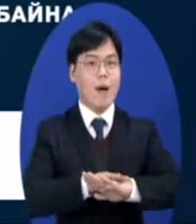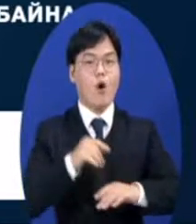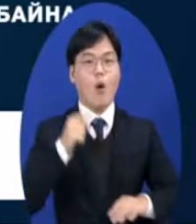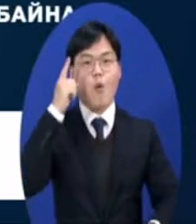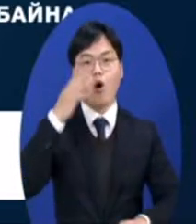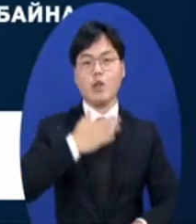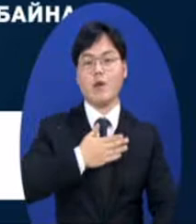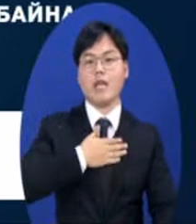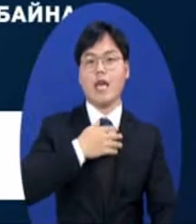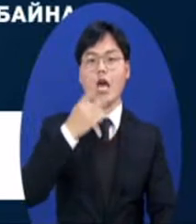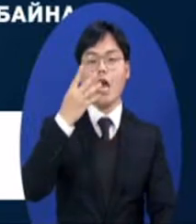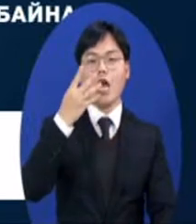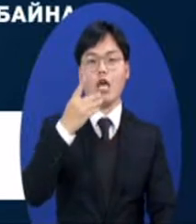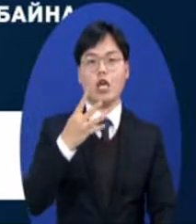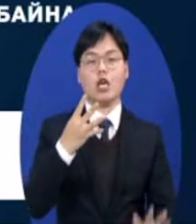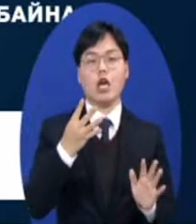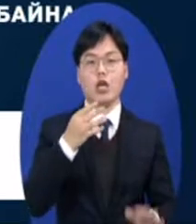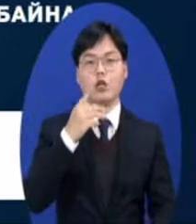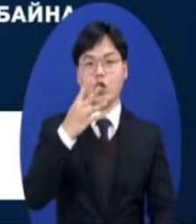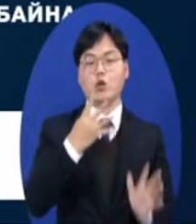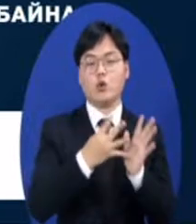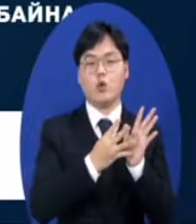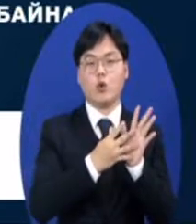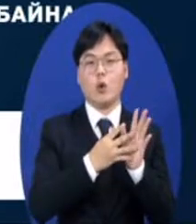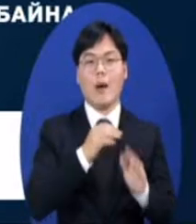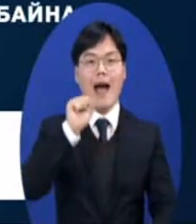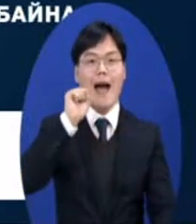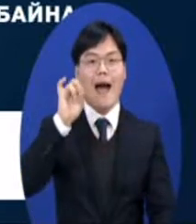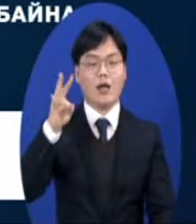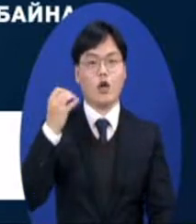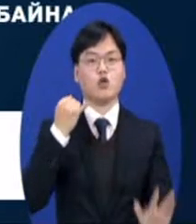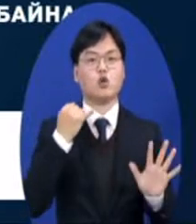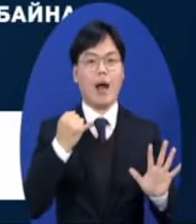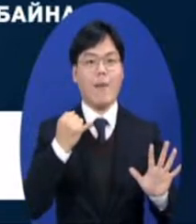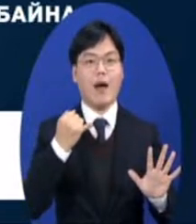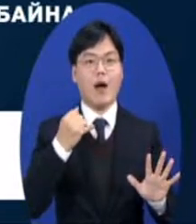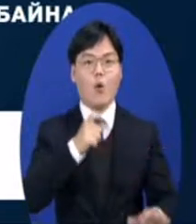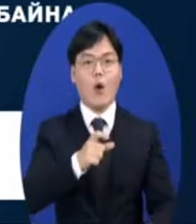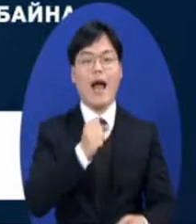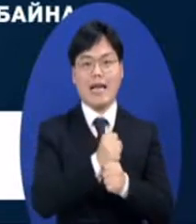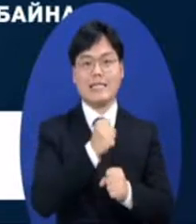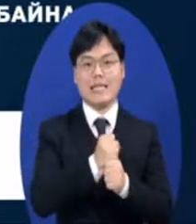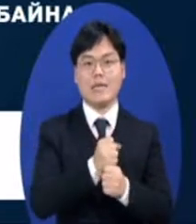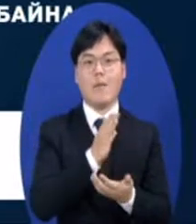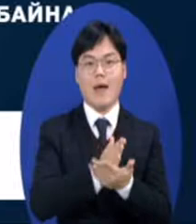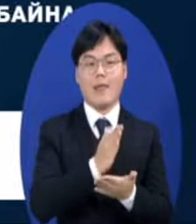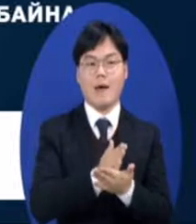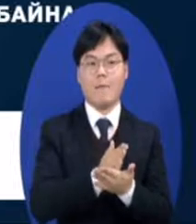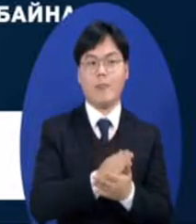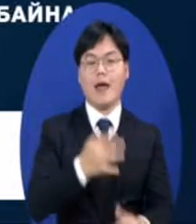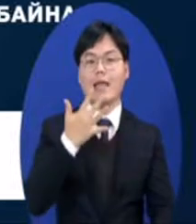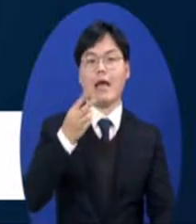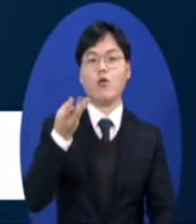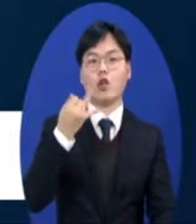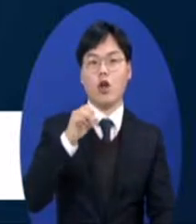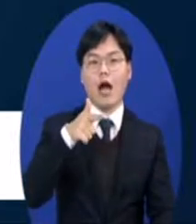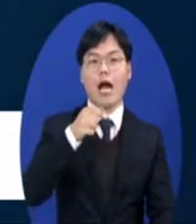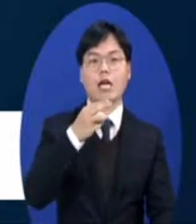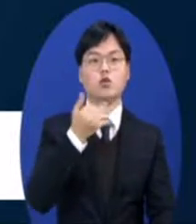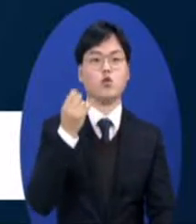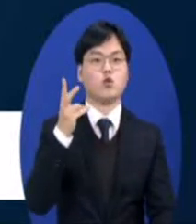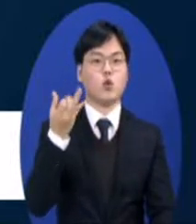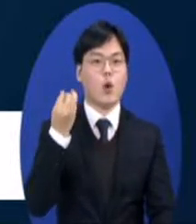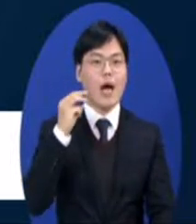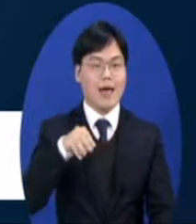дотоодын 94 аж ахуй нэгжээ 6000 гаруй инженер оролцож байгаа юм байна. Доод бүтцийн газар шороо хоолой ажил дуусгах шатанда оржээ. Харин тавталгын гашуун